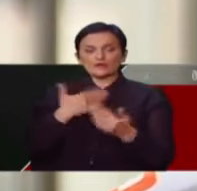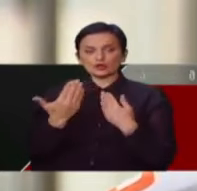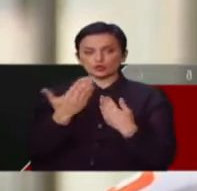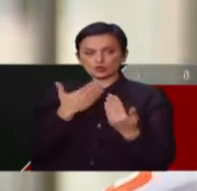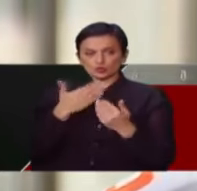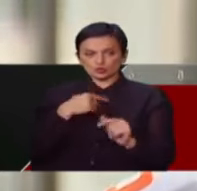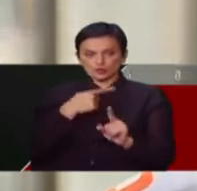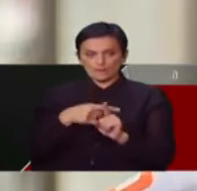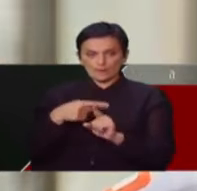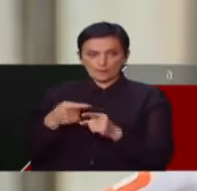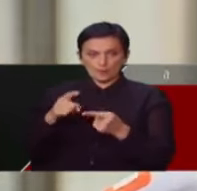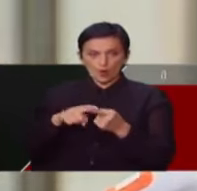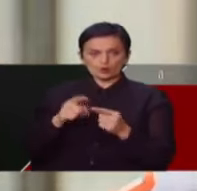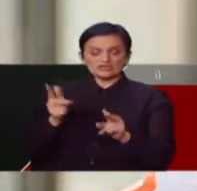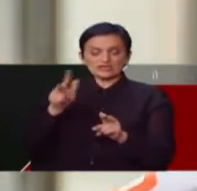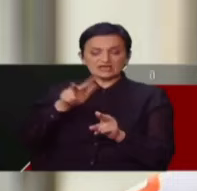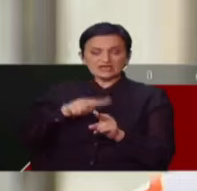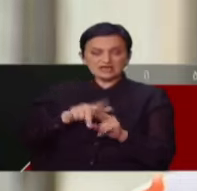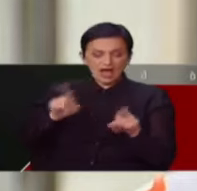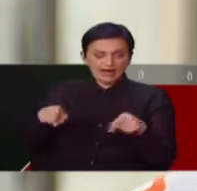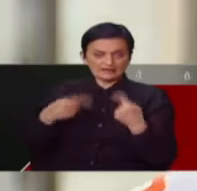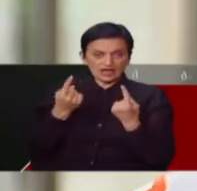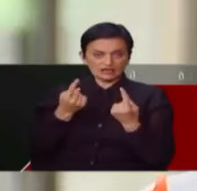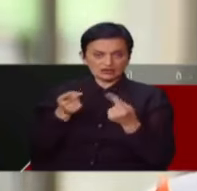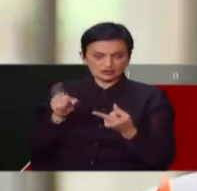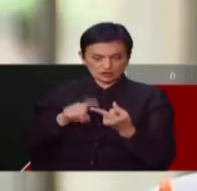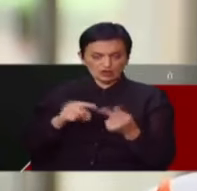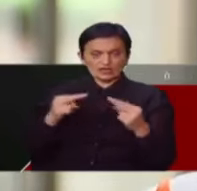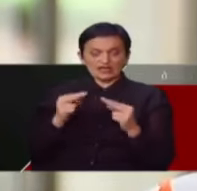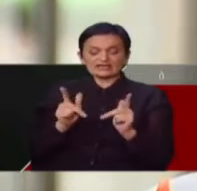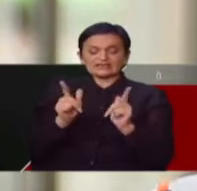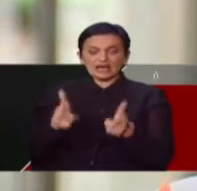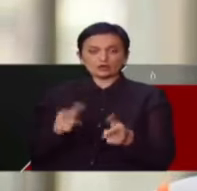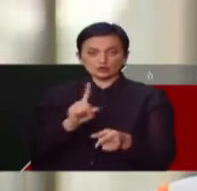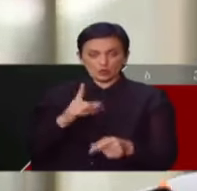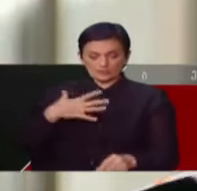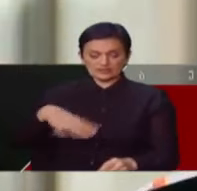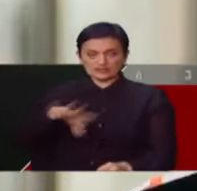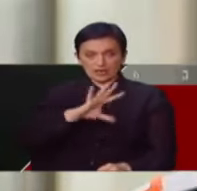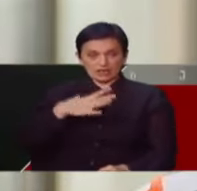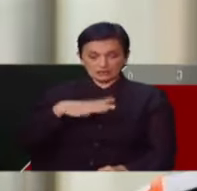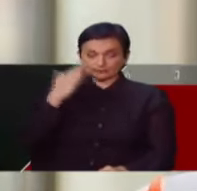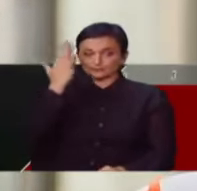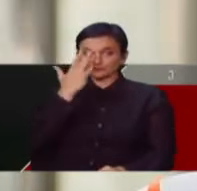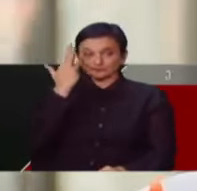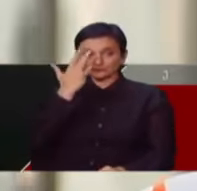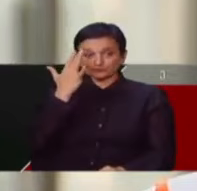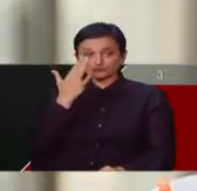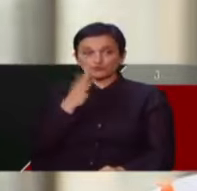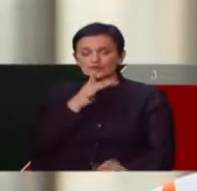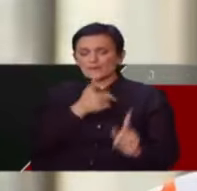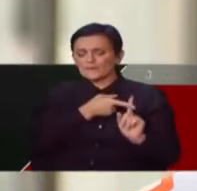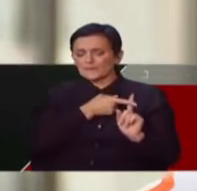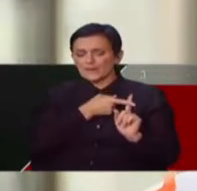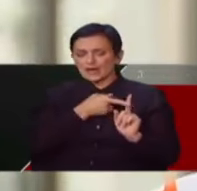ურთიერთობების პოზიტიურ ჭრილში გადატვირთვასთან დაკავშირებით კიდევ ერთხელ დადასტურება იმისა, რომ საქართველოს და ქართულოცნებას მთელი ამ